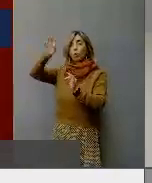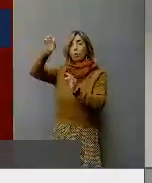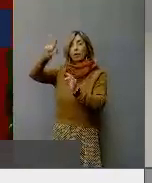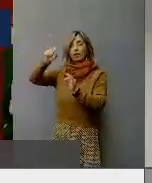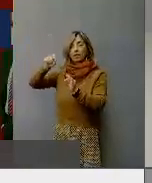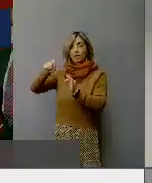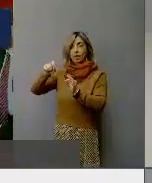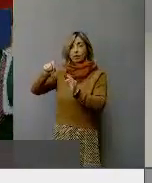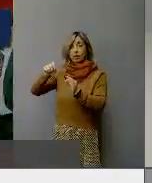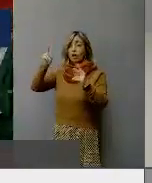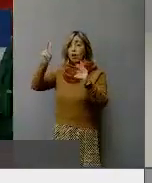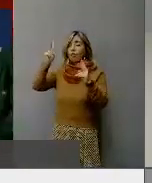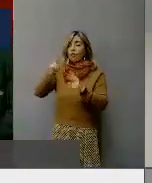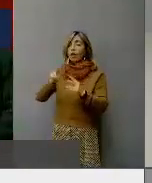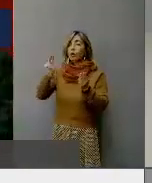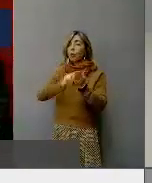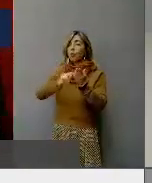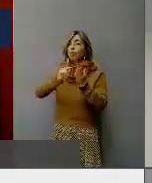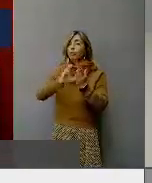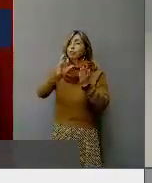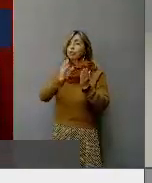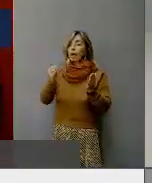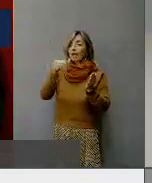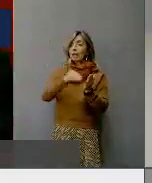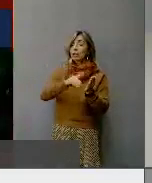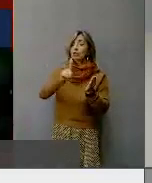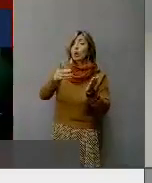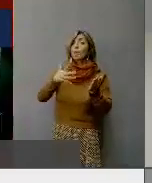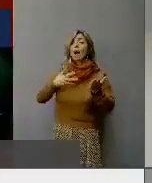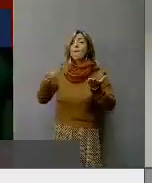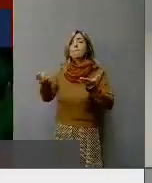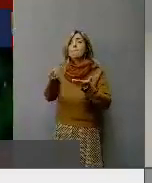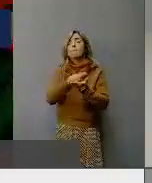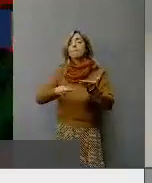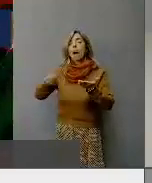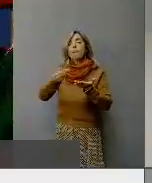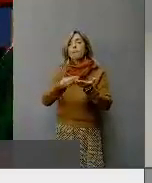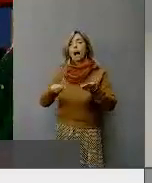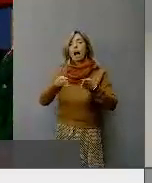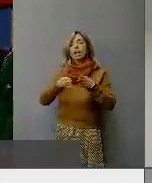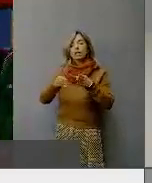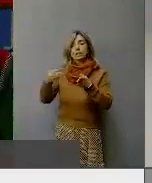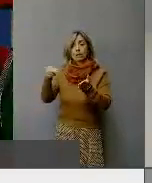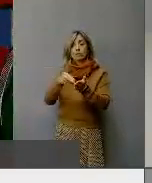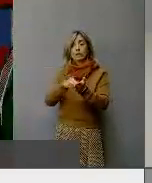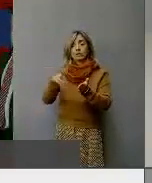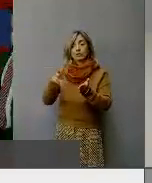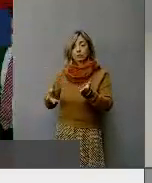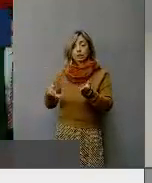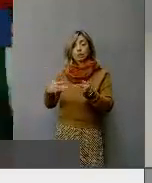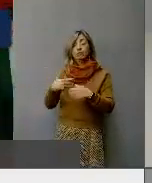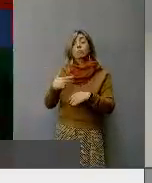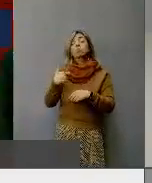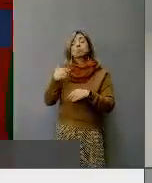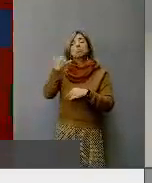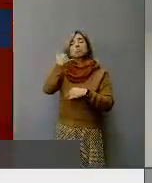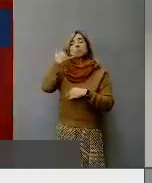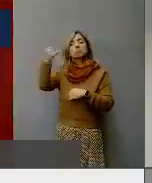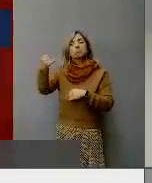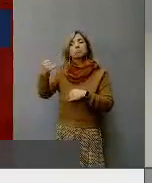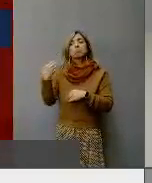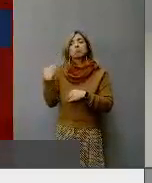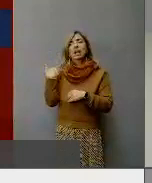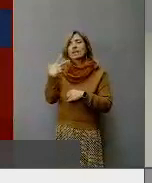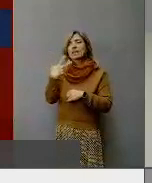stradale è in gestione al municipio 1 sentiti in data 3 novembre 2021 la responsabile